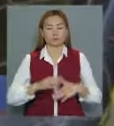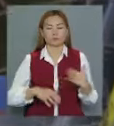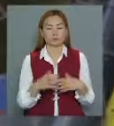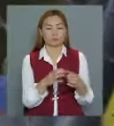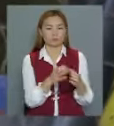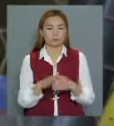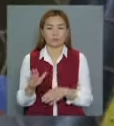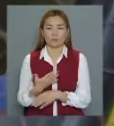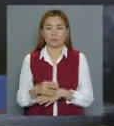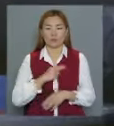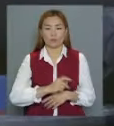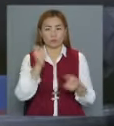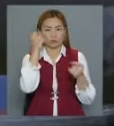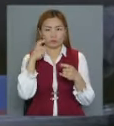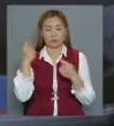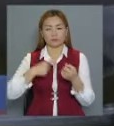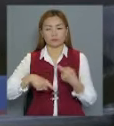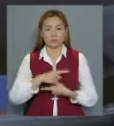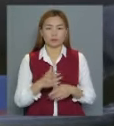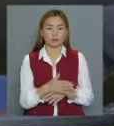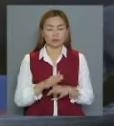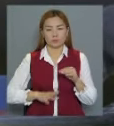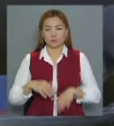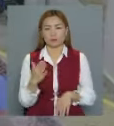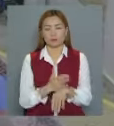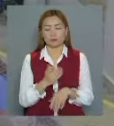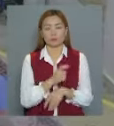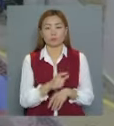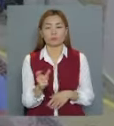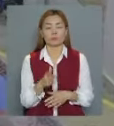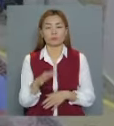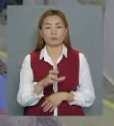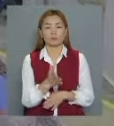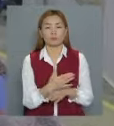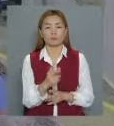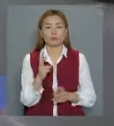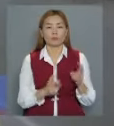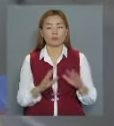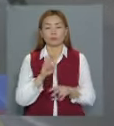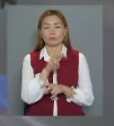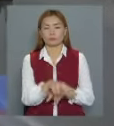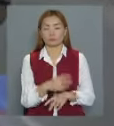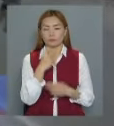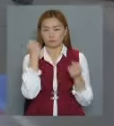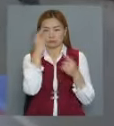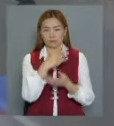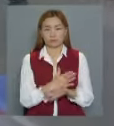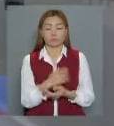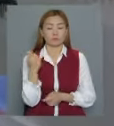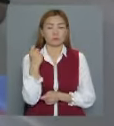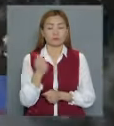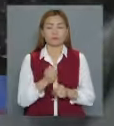түрлі нысандарды аралады. Кәсіпорын және балық шаруашылығы өкілдері алдымен бекіре балық өсіру зауытына барды. Олар